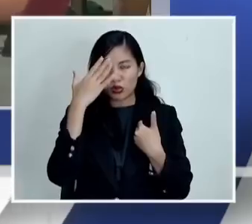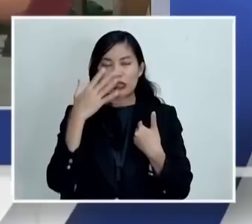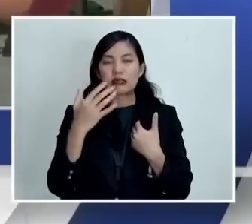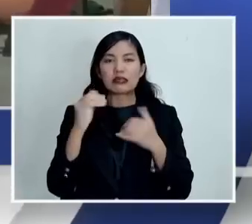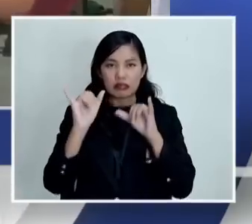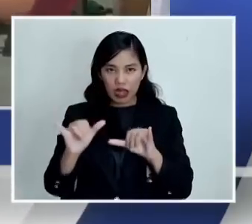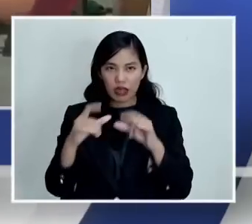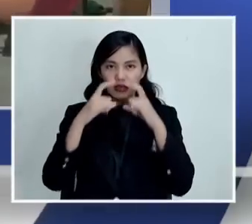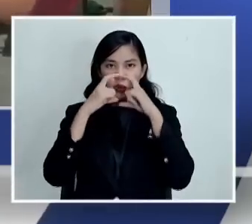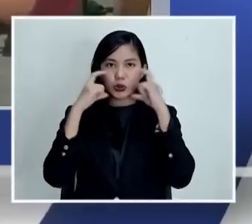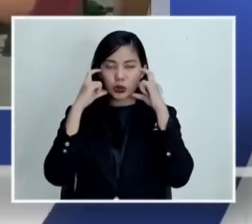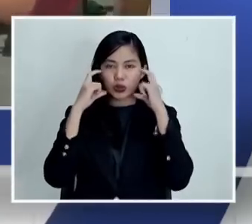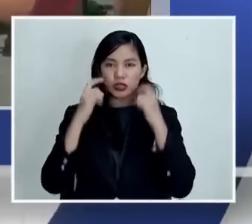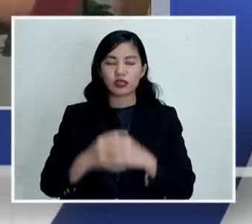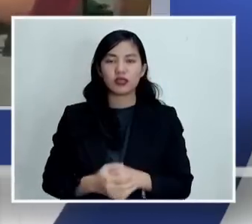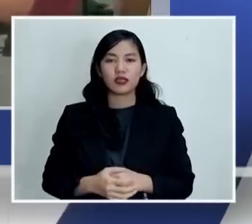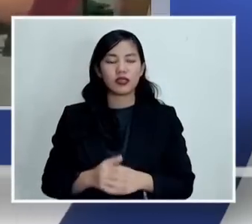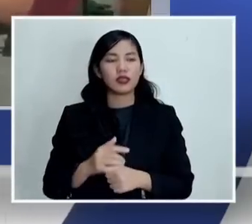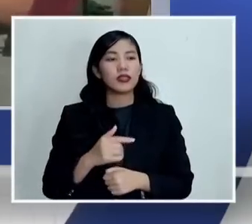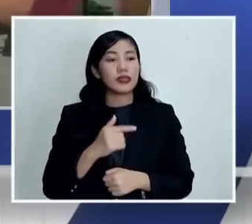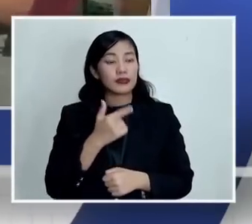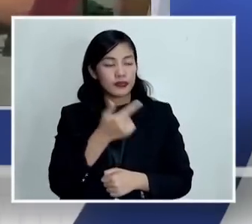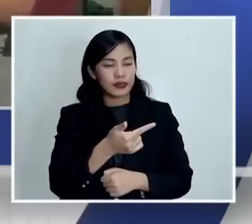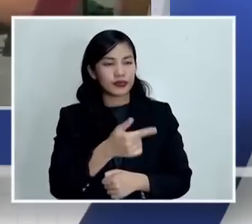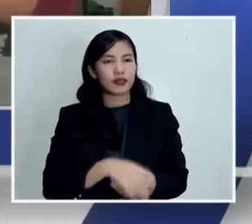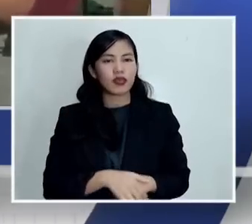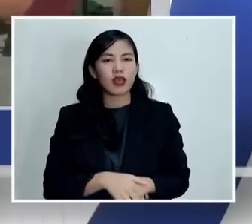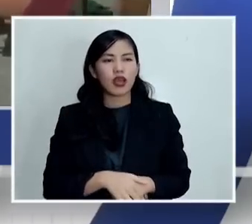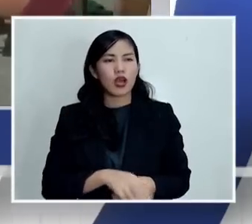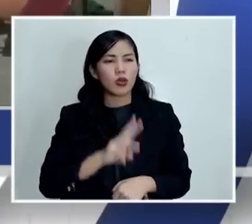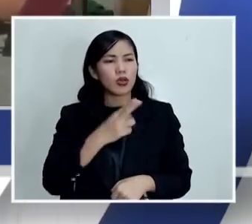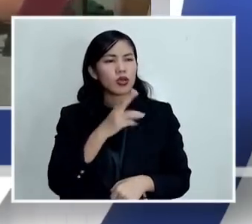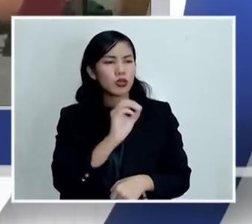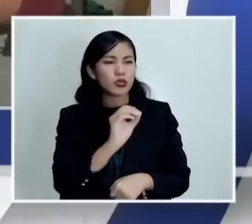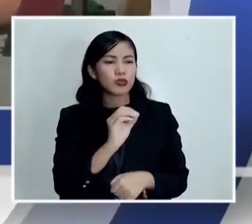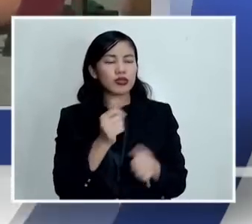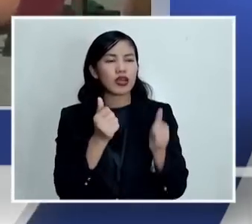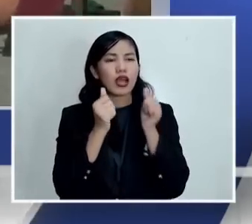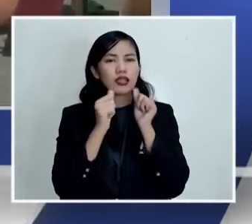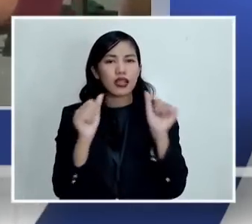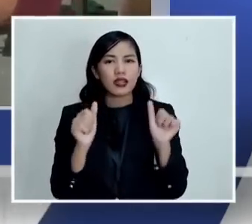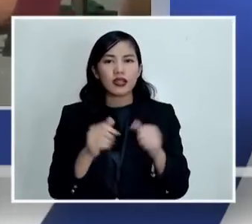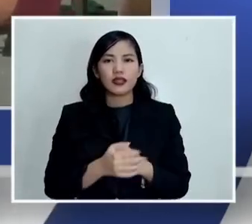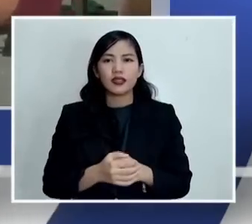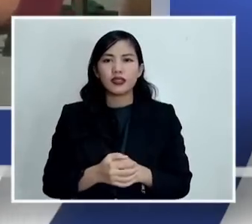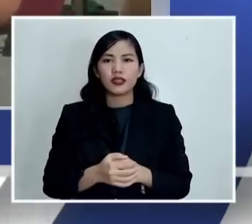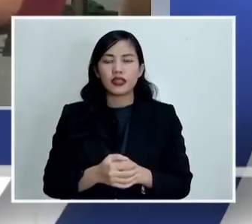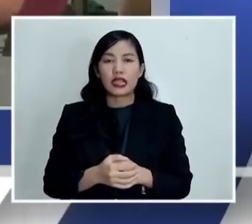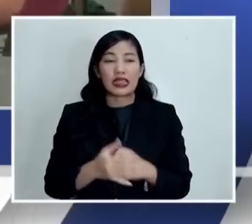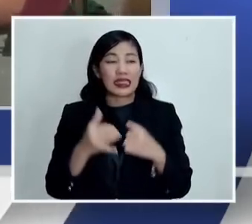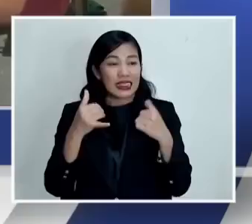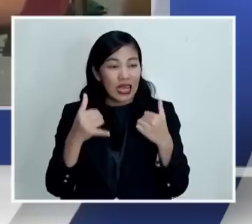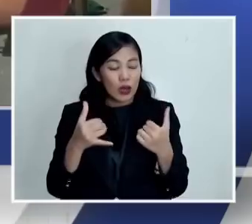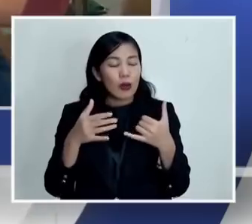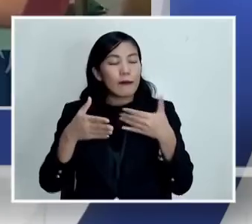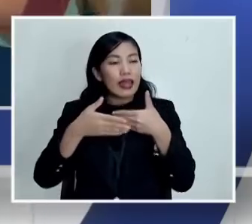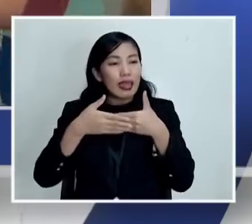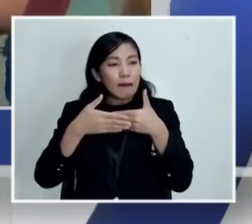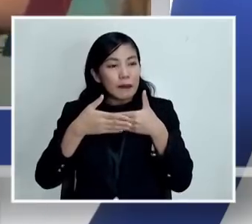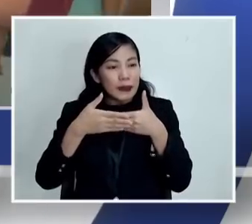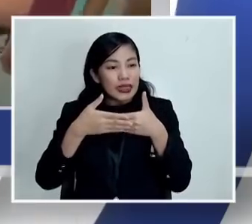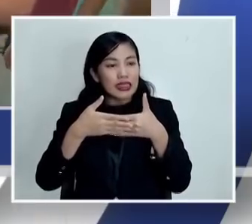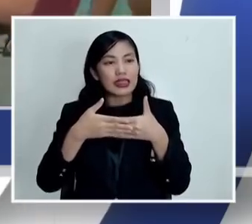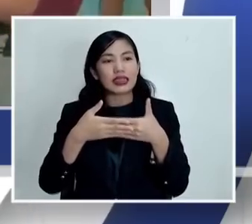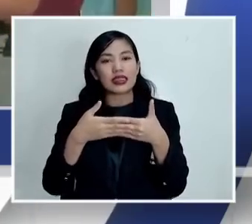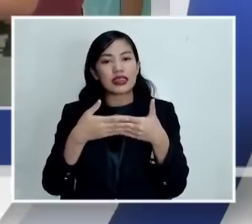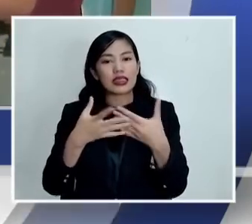Rafi, isang tanong lang, nabanggit nung pinuno ng WHO na tanaw na. Sabi niya, di ba, tanaw na ang dulo ng pandemya. Sa tansya